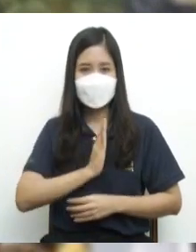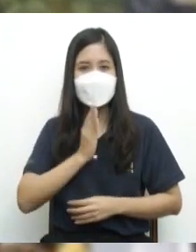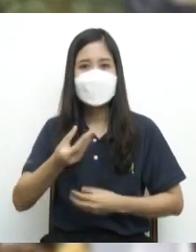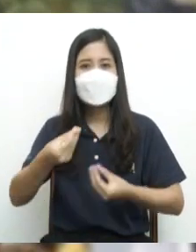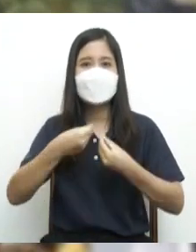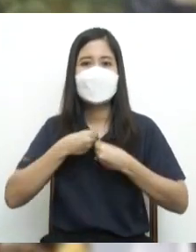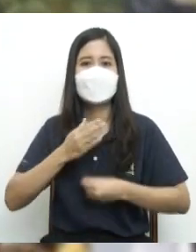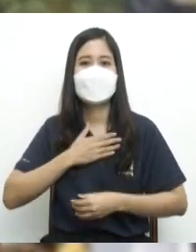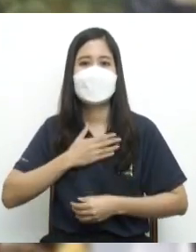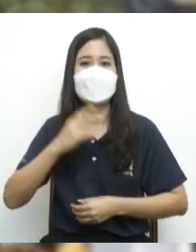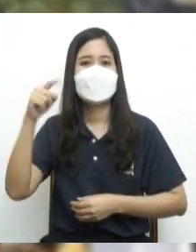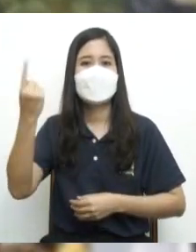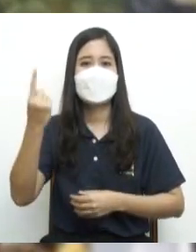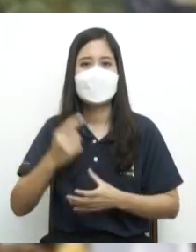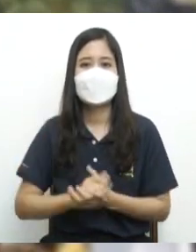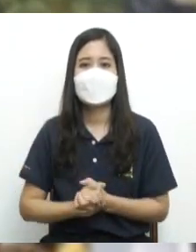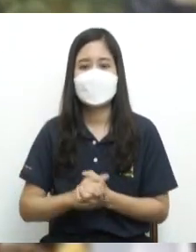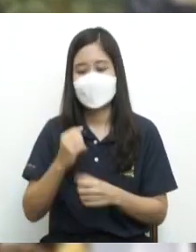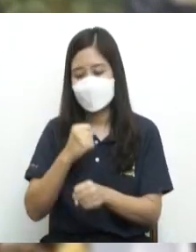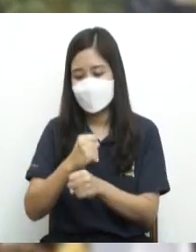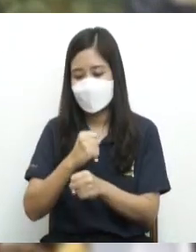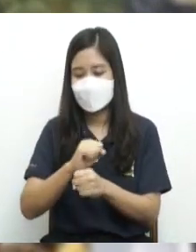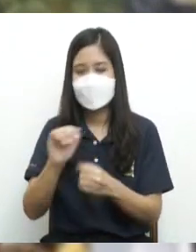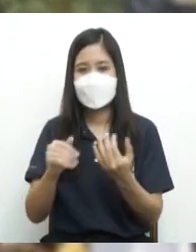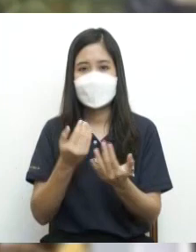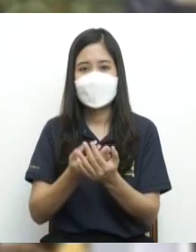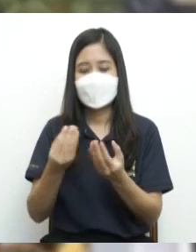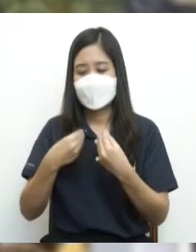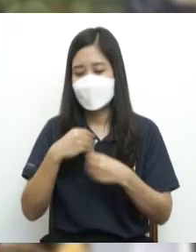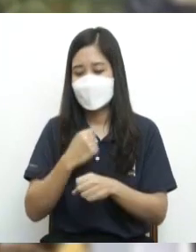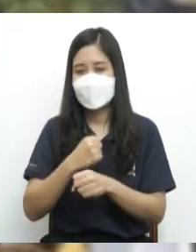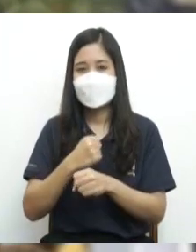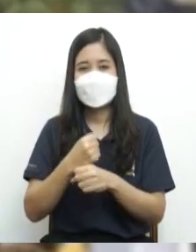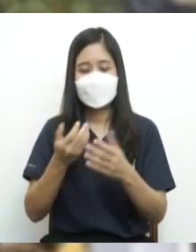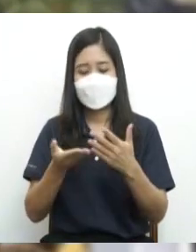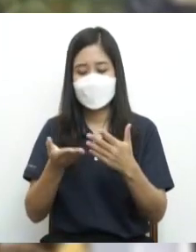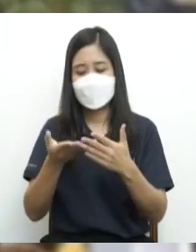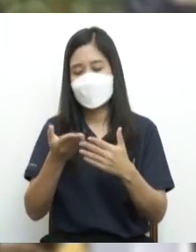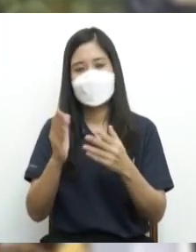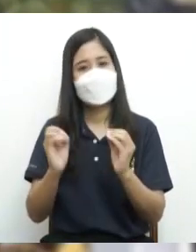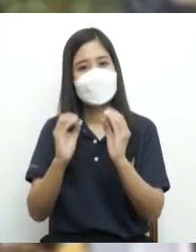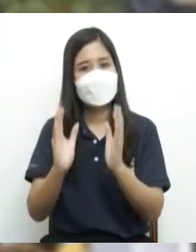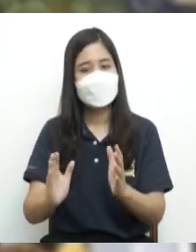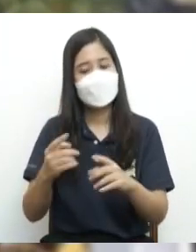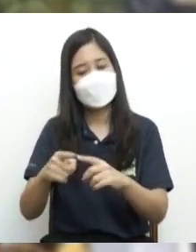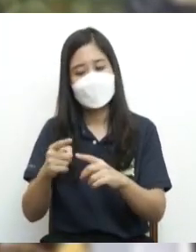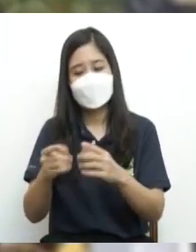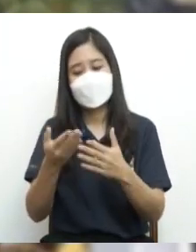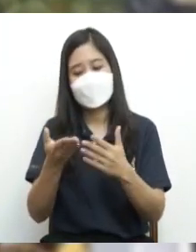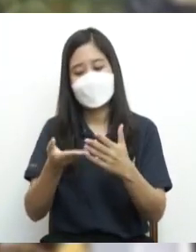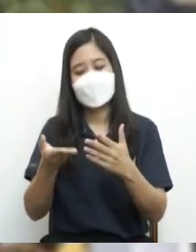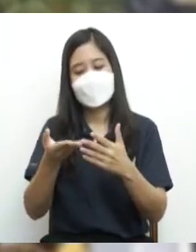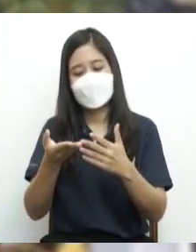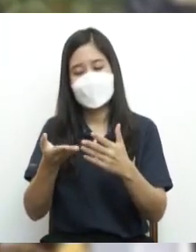ตัวเองก็คือว่างานทั้งหมดที่ได้รับมอบหมายตั้งแต่เป็นครูเมื่ออายุ18ปีนะมาเป็นข้าราชการ